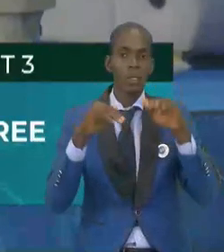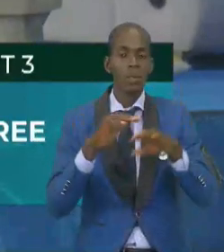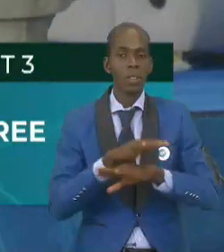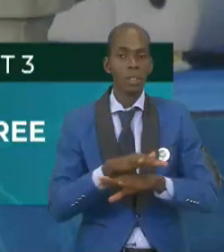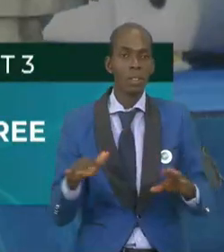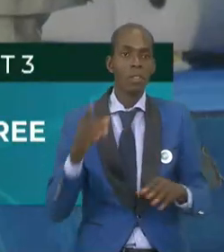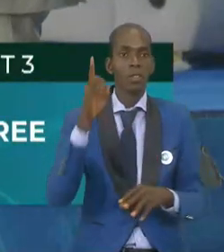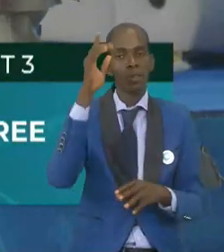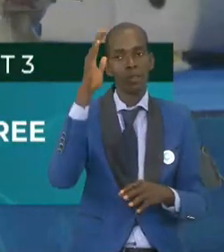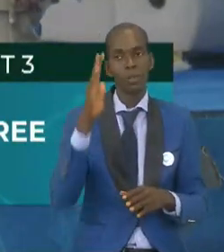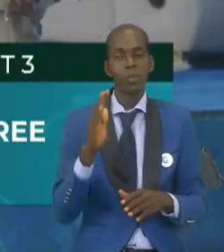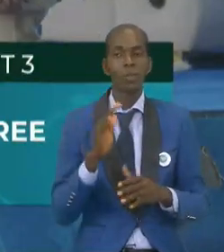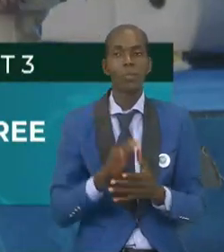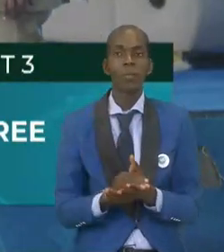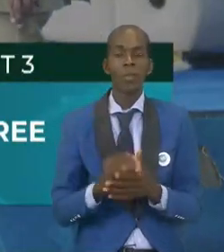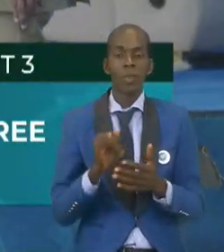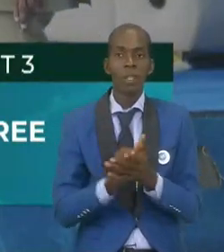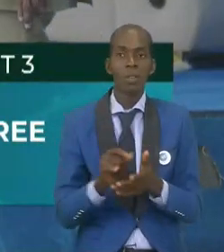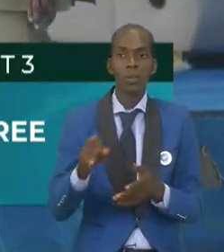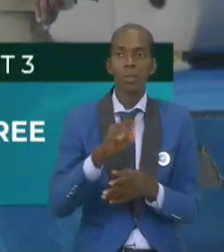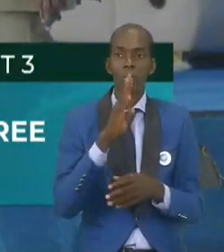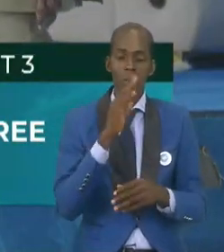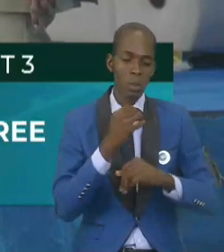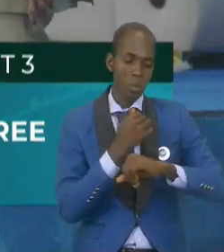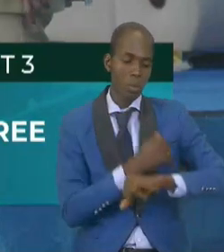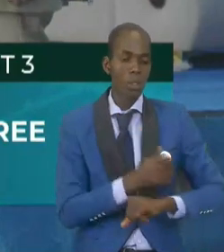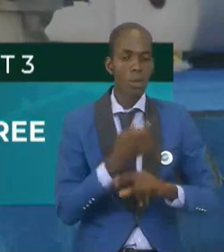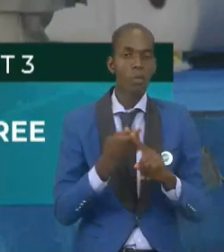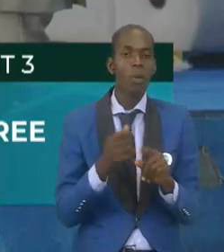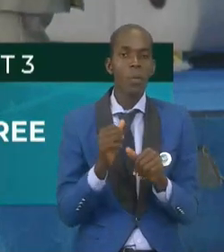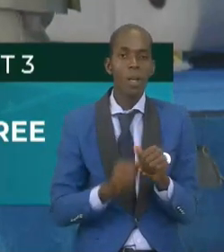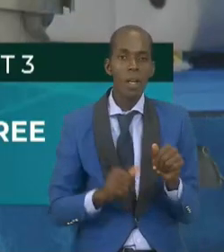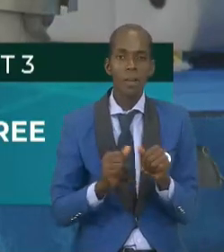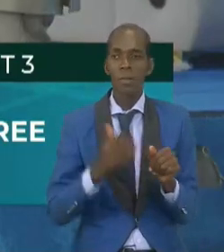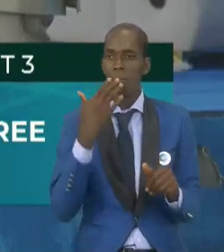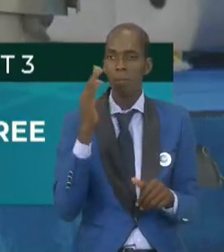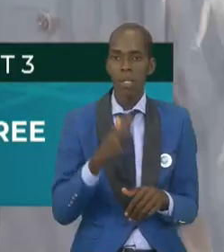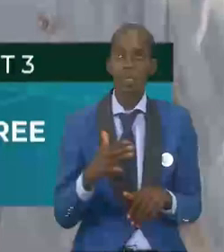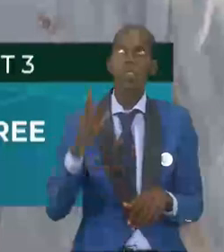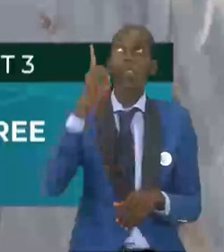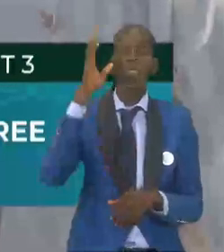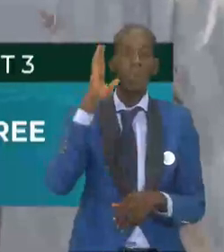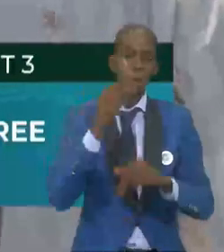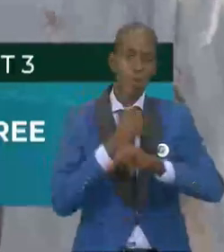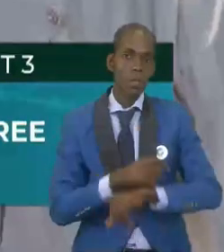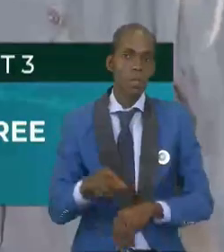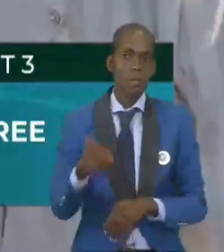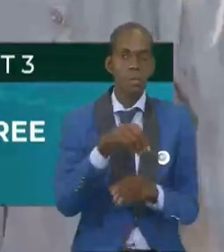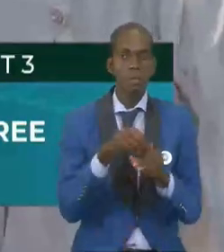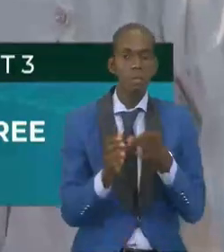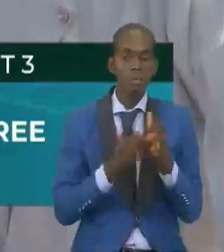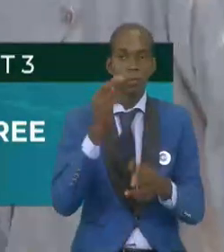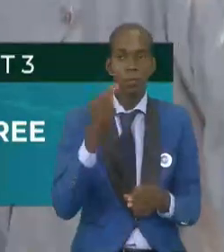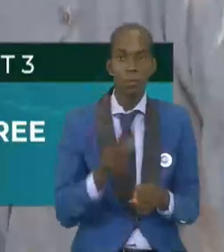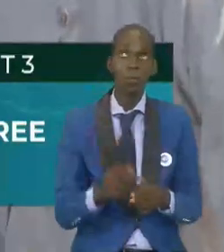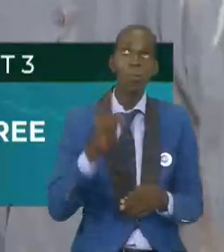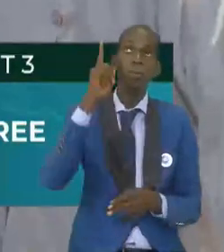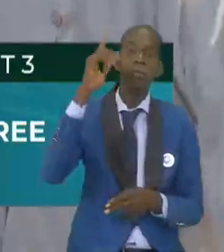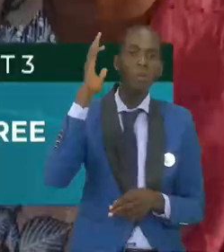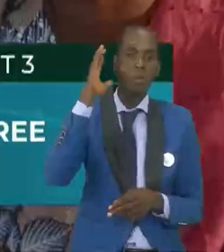cela qui le suivent ils seront préservés de toute mauvaise chose